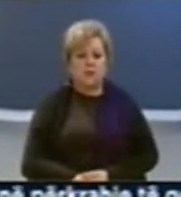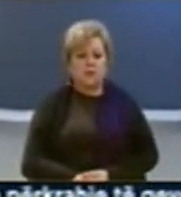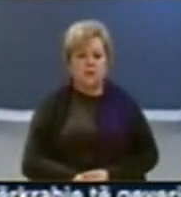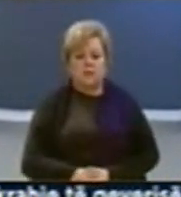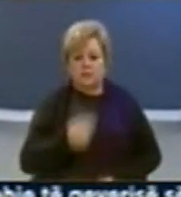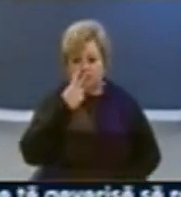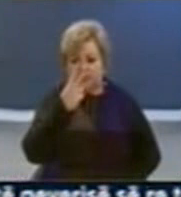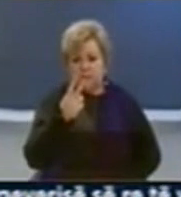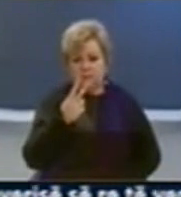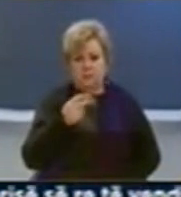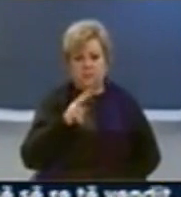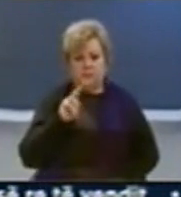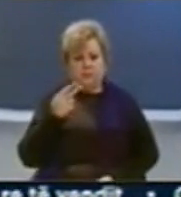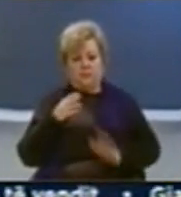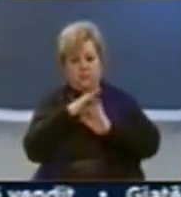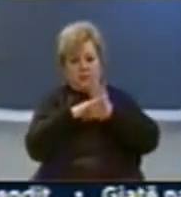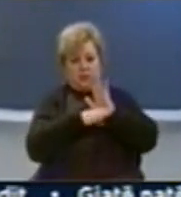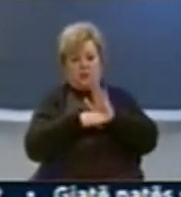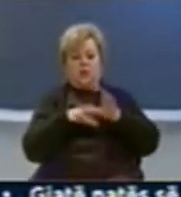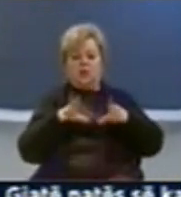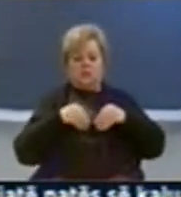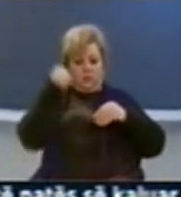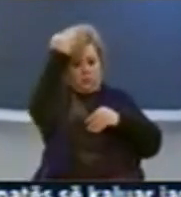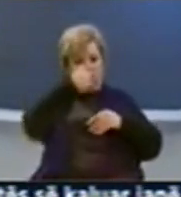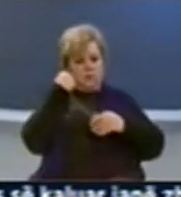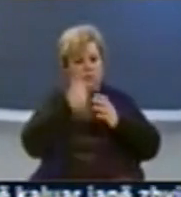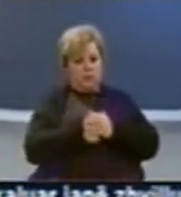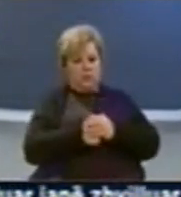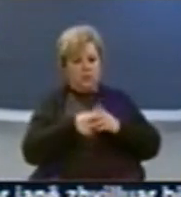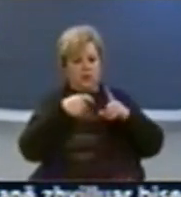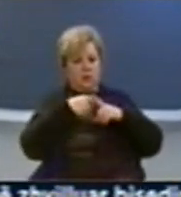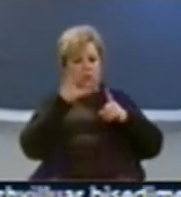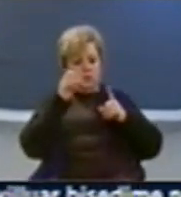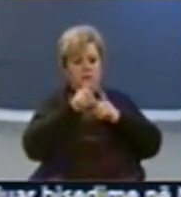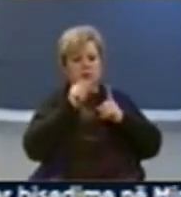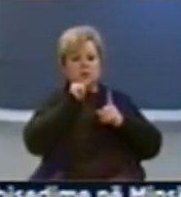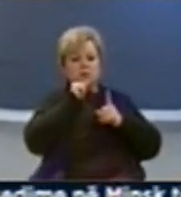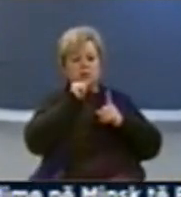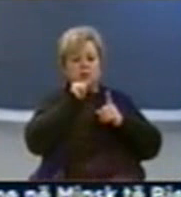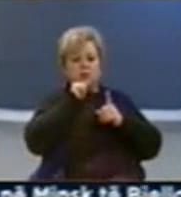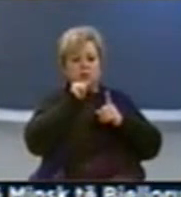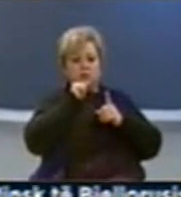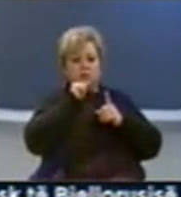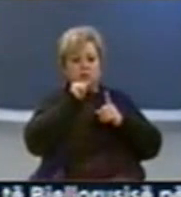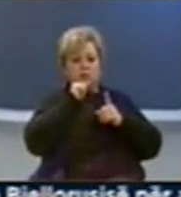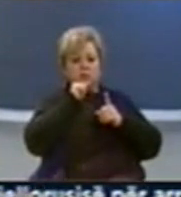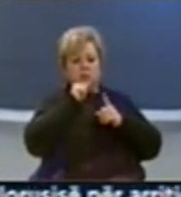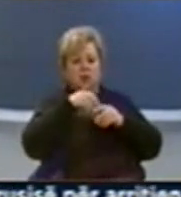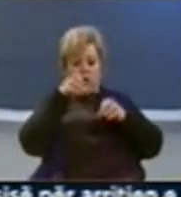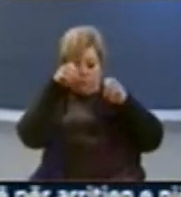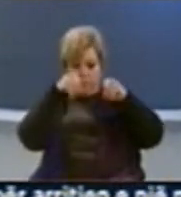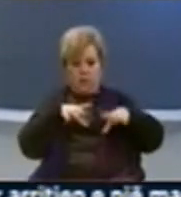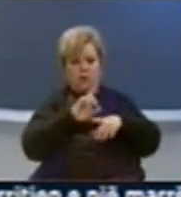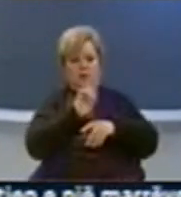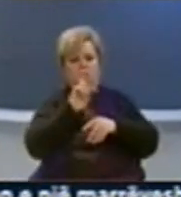Shqeni përveç për anës jarët njësat të ligjit të kanë për zbatu ligjit të Kosovës. Kodi i procedurës penale të Kosovës ka, nuk është i në pikën nga qielli. Nga atë